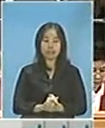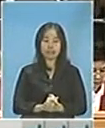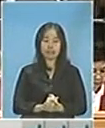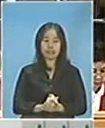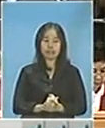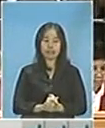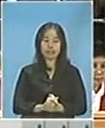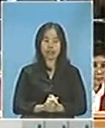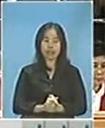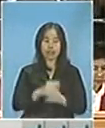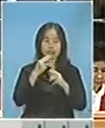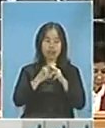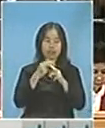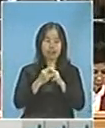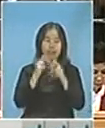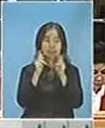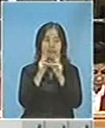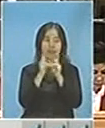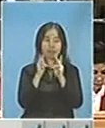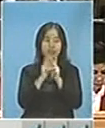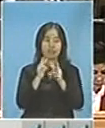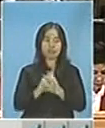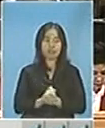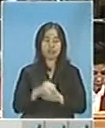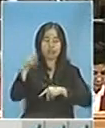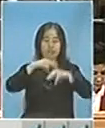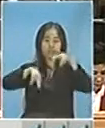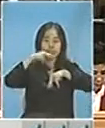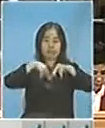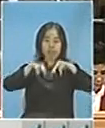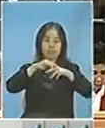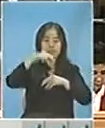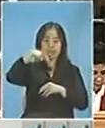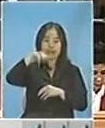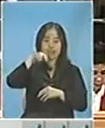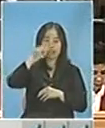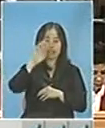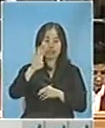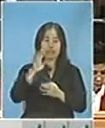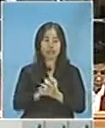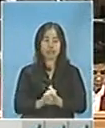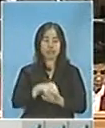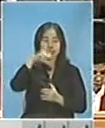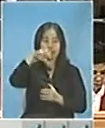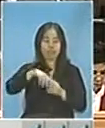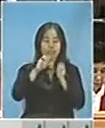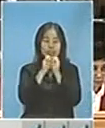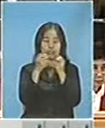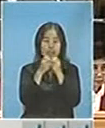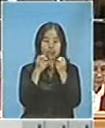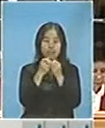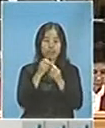่อรายชื่อคณะกรรมการวิสามัญพิจารณาร่างพระราชบัญญัติราชบัณฑิตยสถานฉบับที่